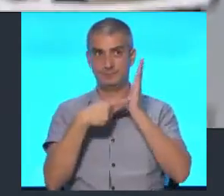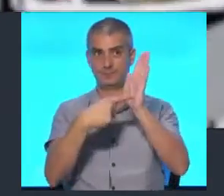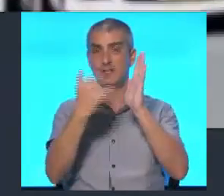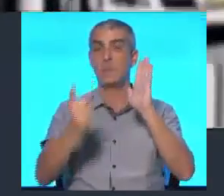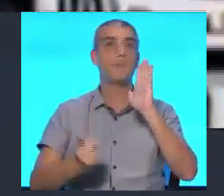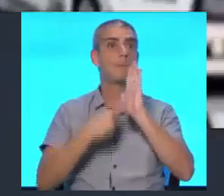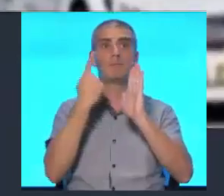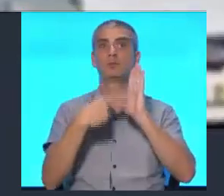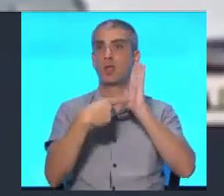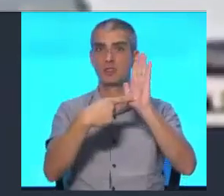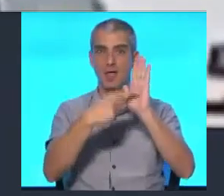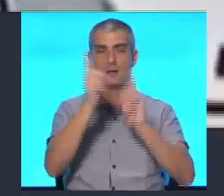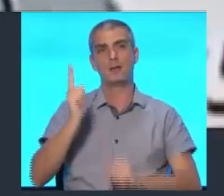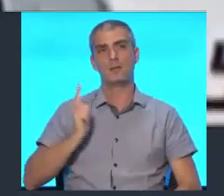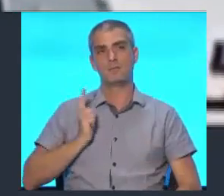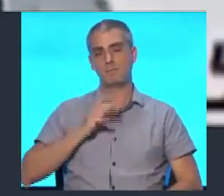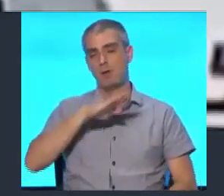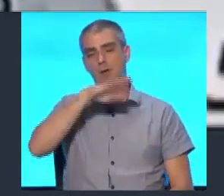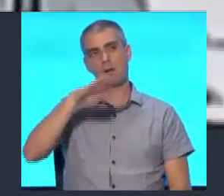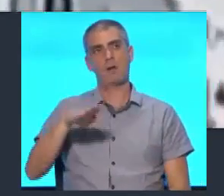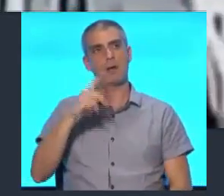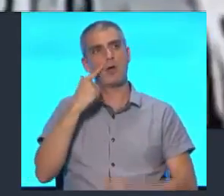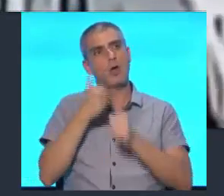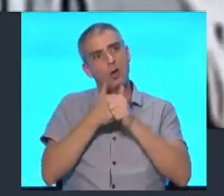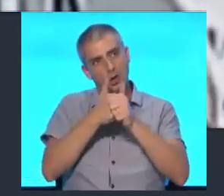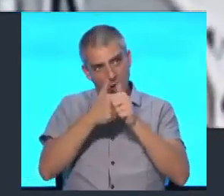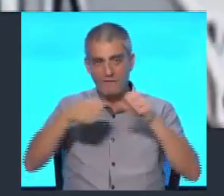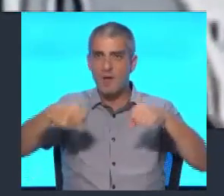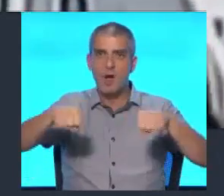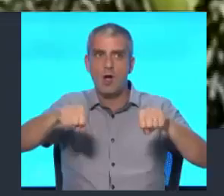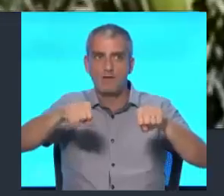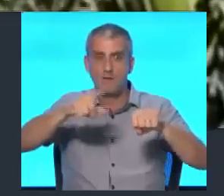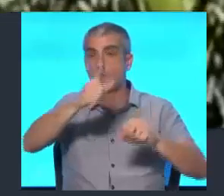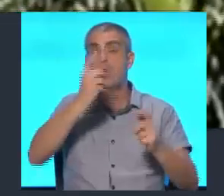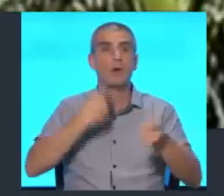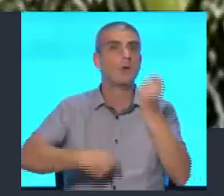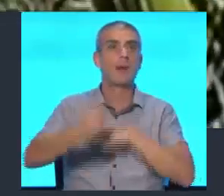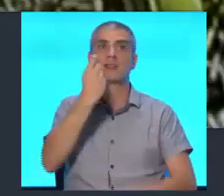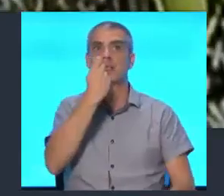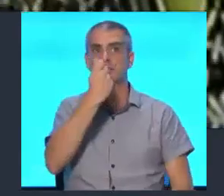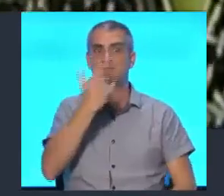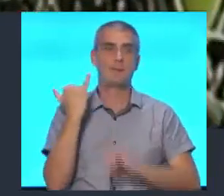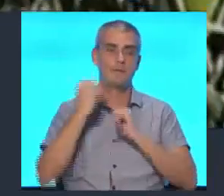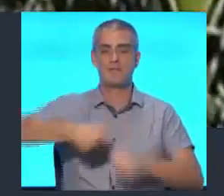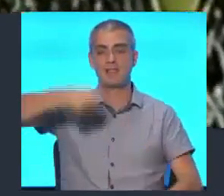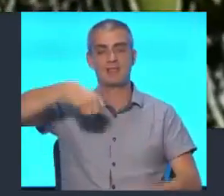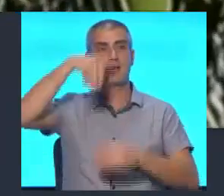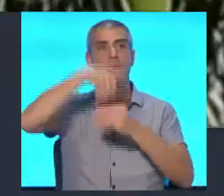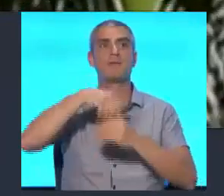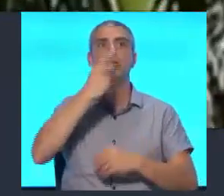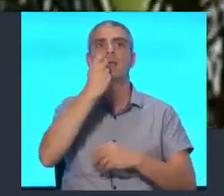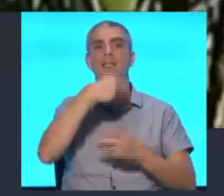לראשונה, ממתין בצד הכביש ועוקב אחרי רוכב אופנוע, בלדר כספים, שמוביל תיק ובו הכסף